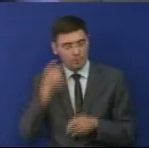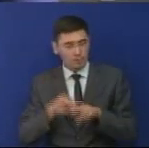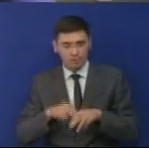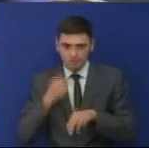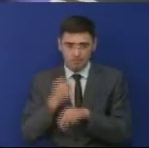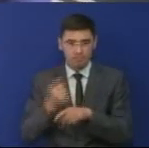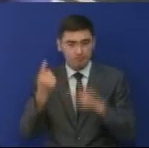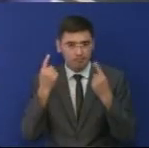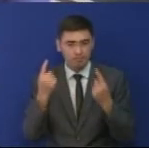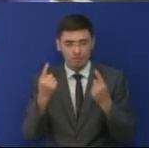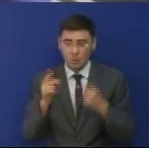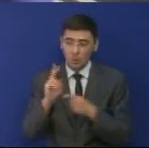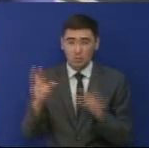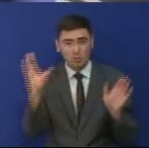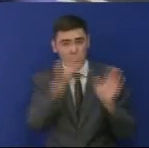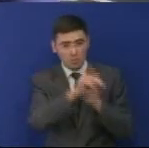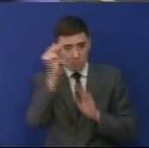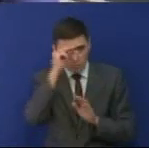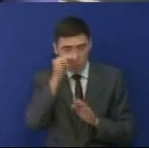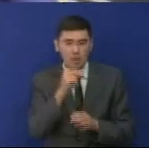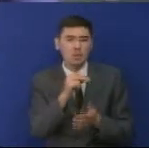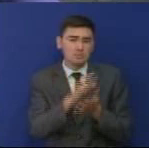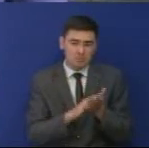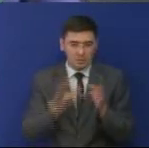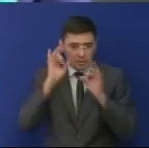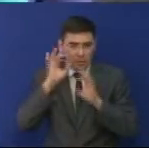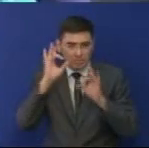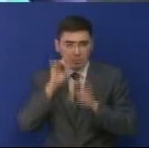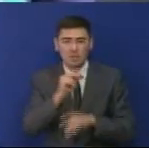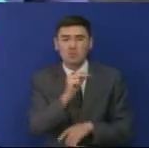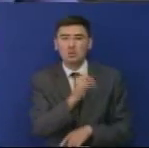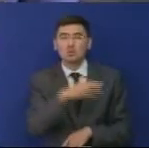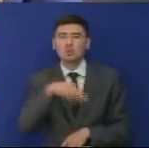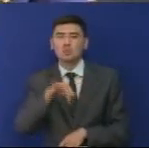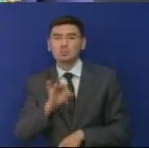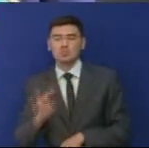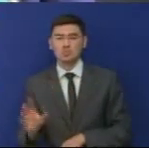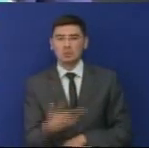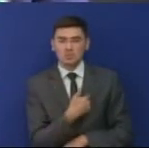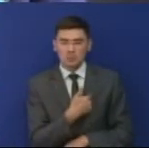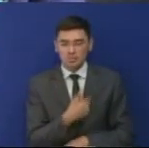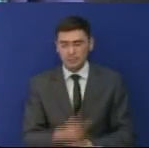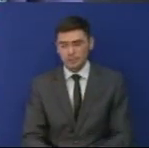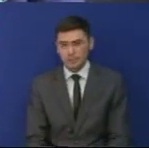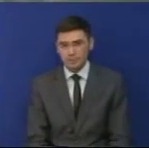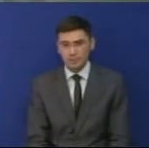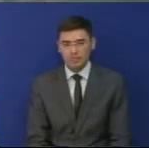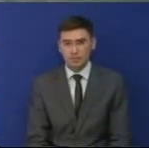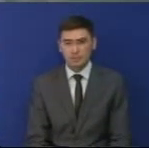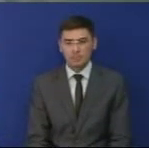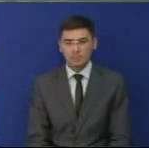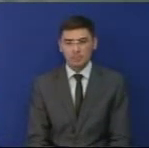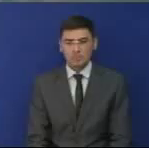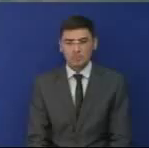чтобы ребята здесь, обучающиеся, стали чемпионами мира, олимпиад и всегда поднимали флаг казахского народа.